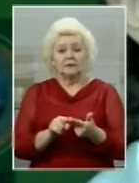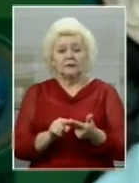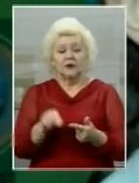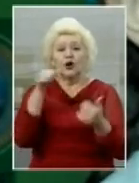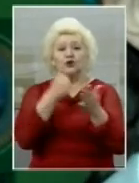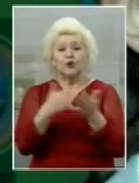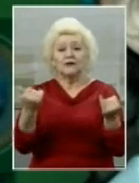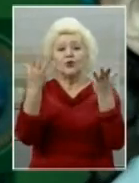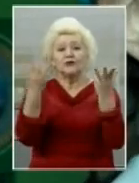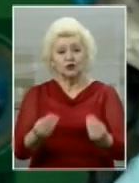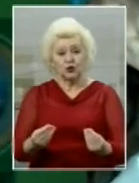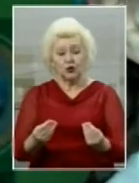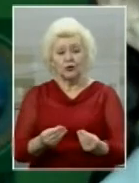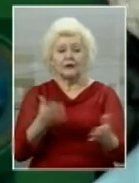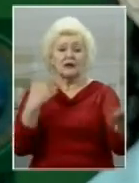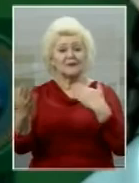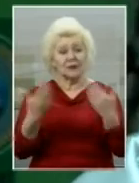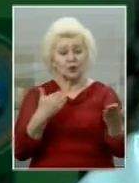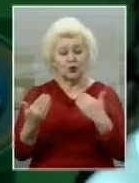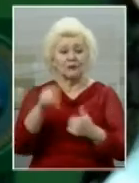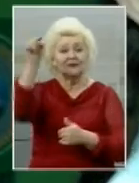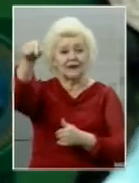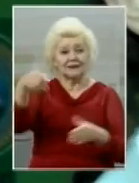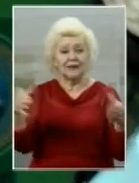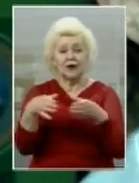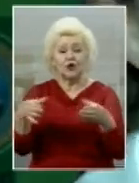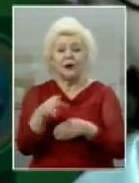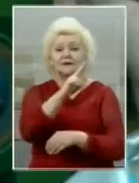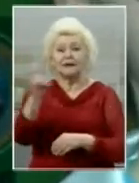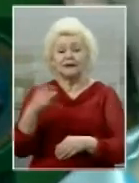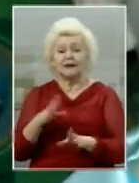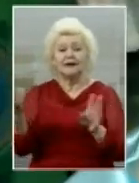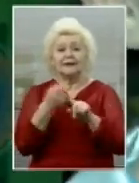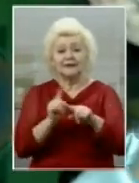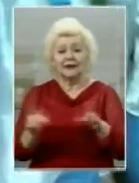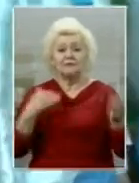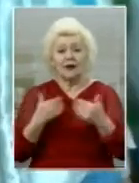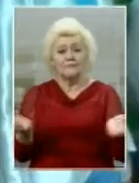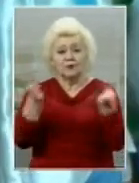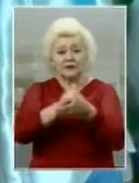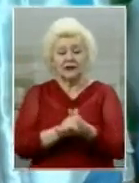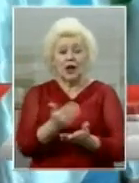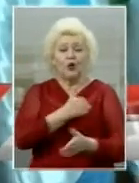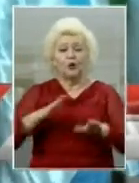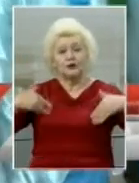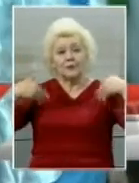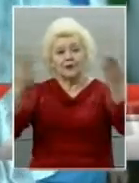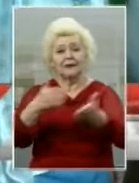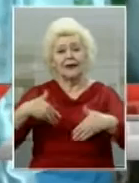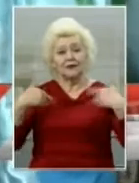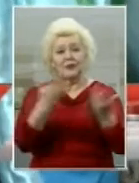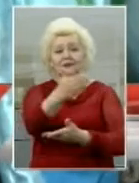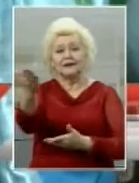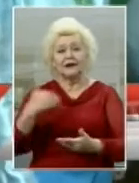до сьогоднішнього дня спілкуємося з тими командами, з якими ми познайомилися. Хочемо передати привіт